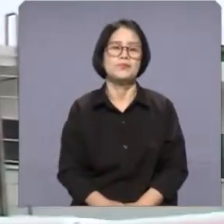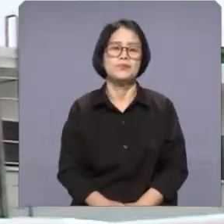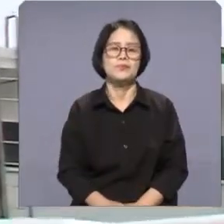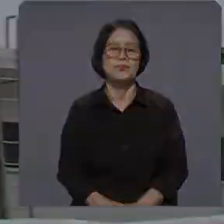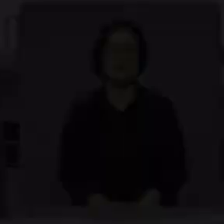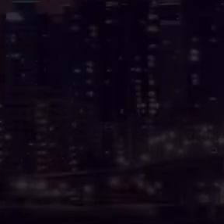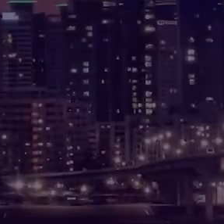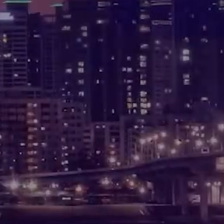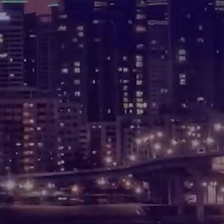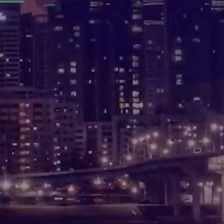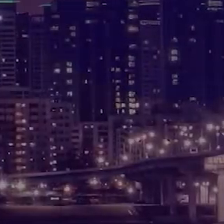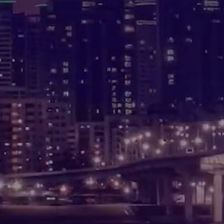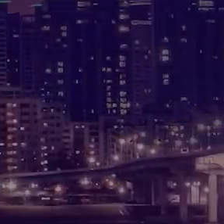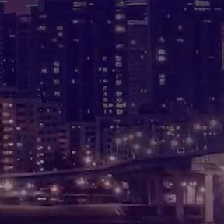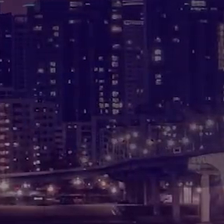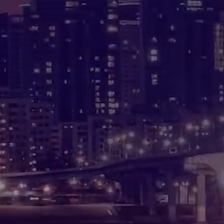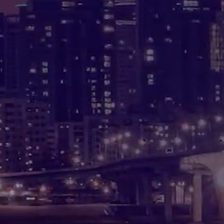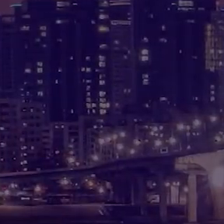병입니다